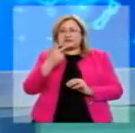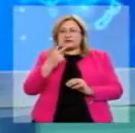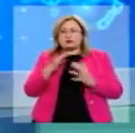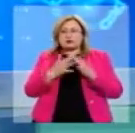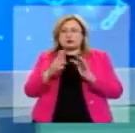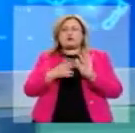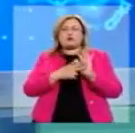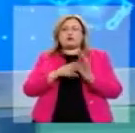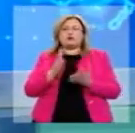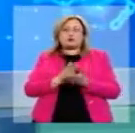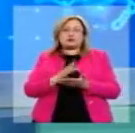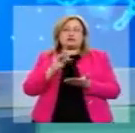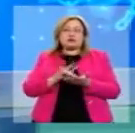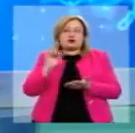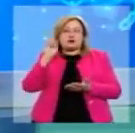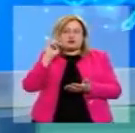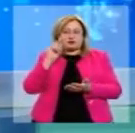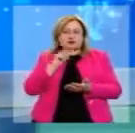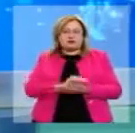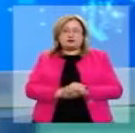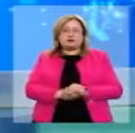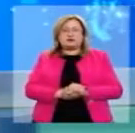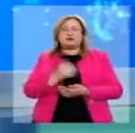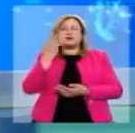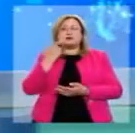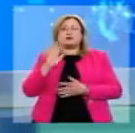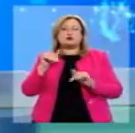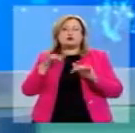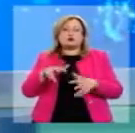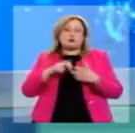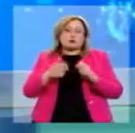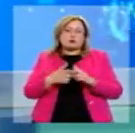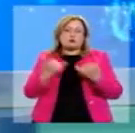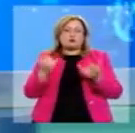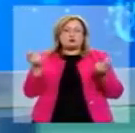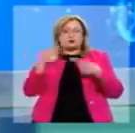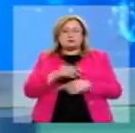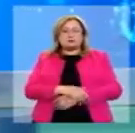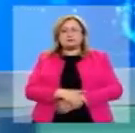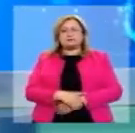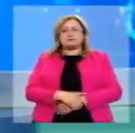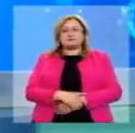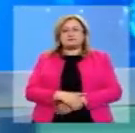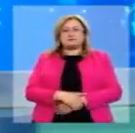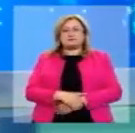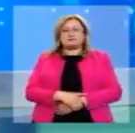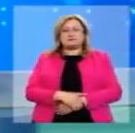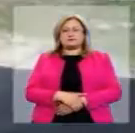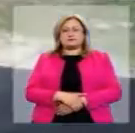орталықтандырылған су желісімен қамтылған. Күрмеулі мәселе қашан шешілмек? Дәуренбек Әбдібектің репортажы.